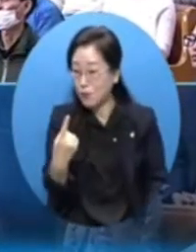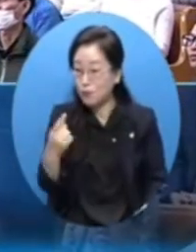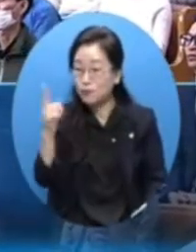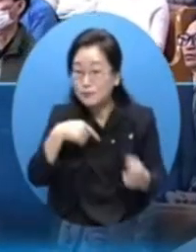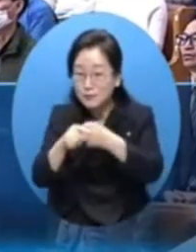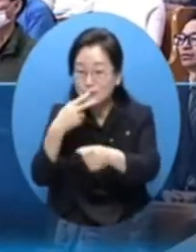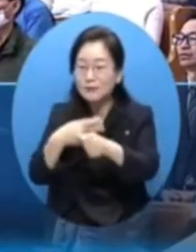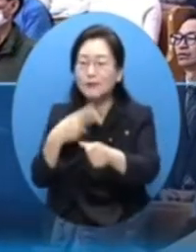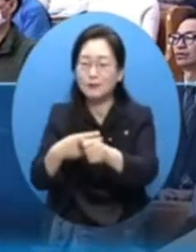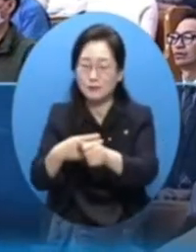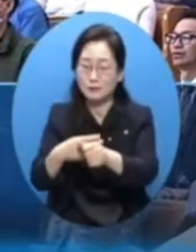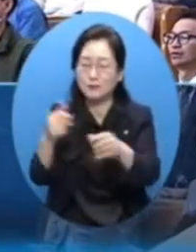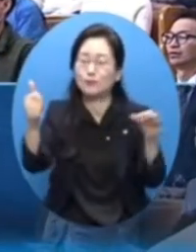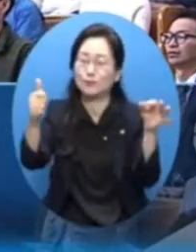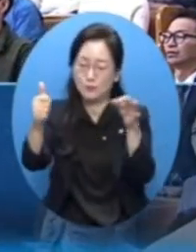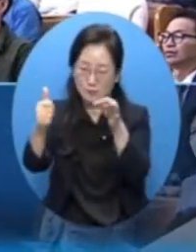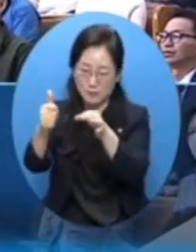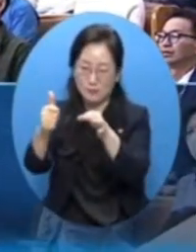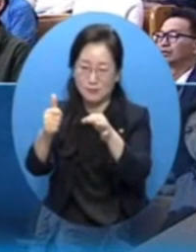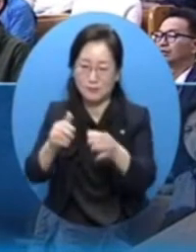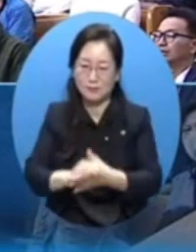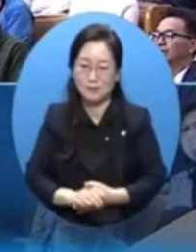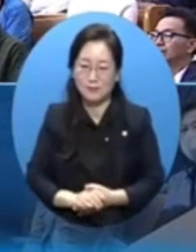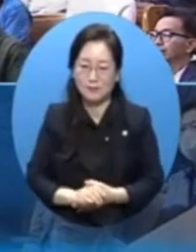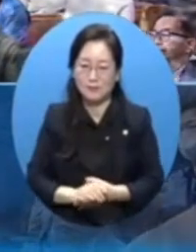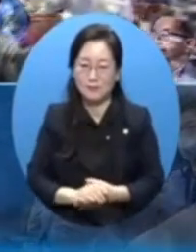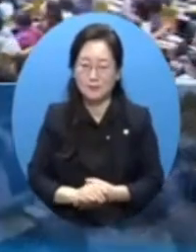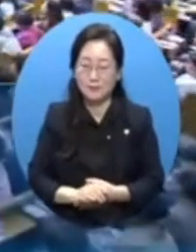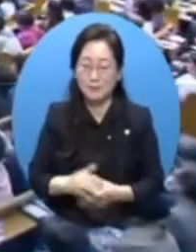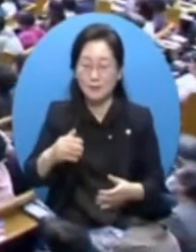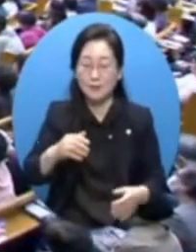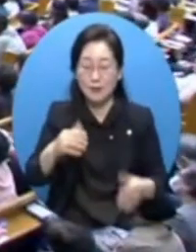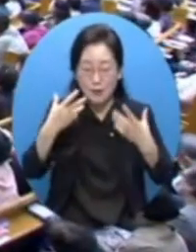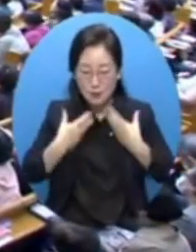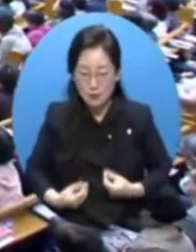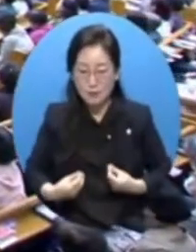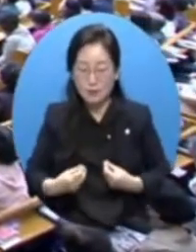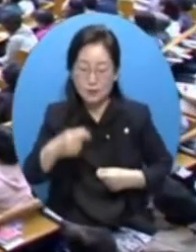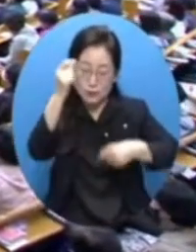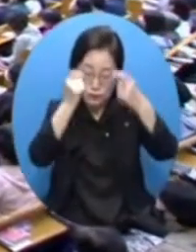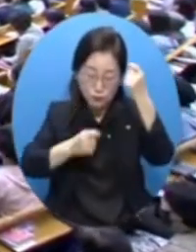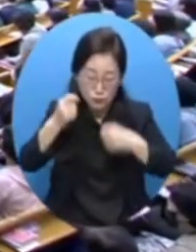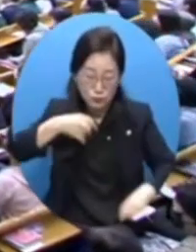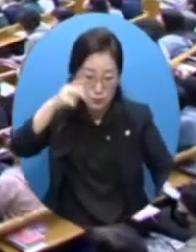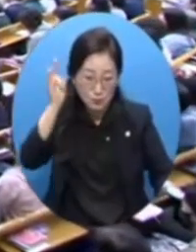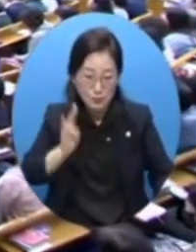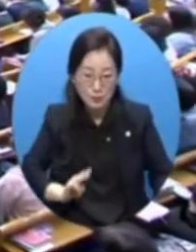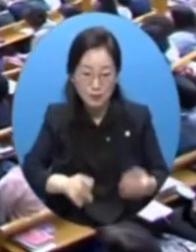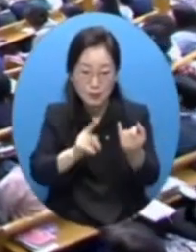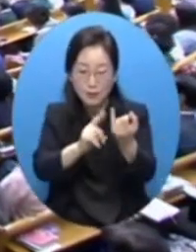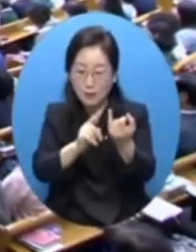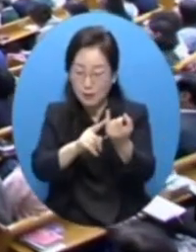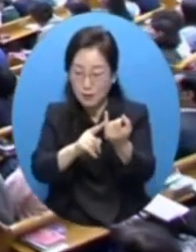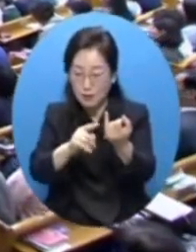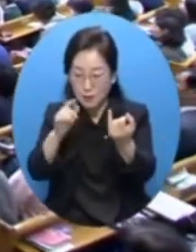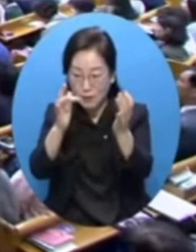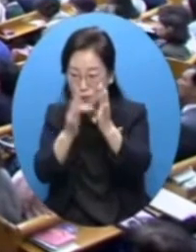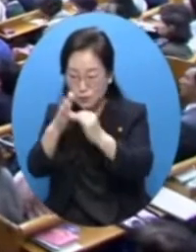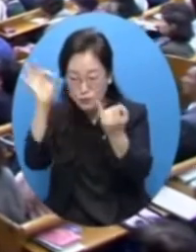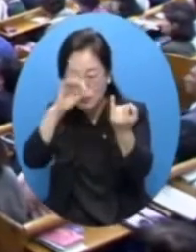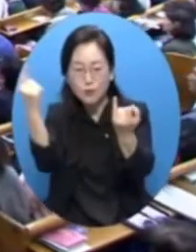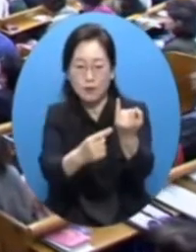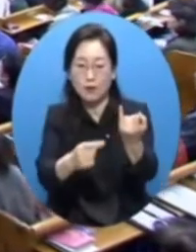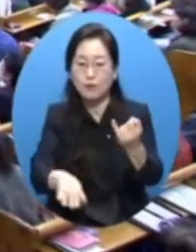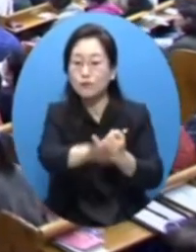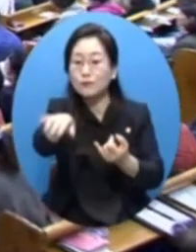하는 선생님이라는 말이라. 절망 가운데 울고 있던 마리아를 찾아오신 것입니다. 지금도 절망할 때 울고